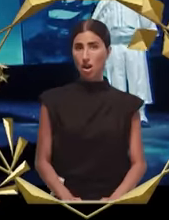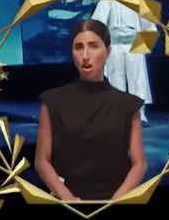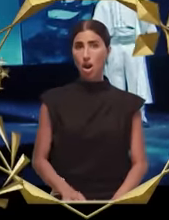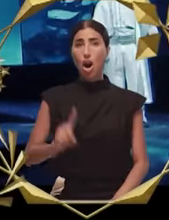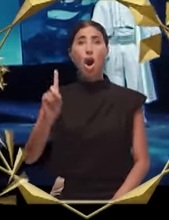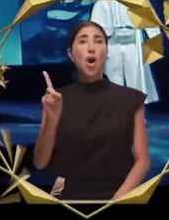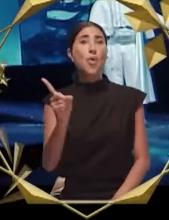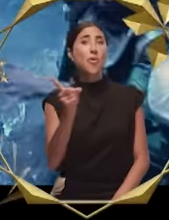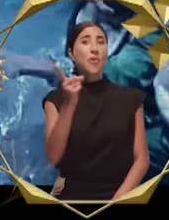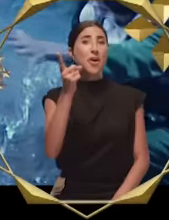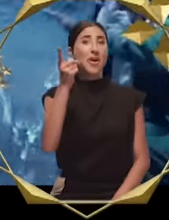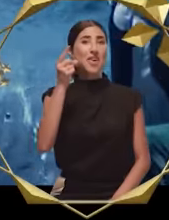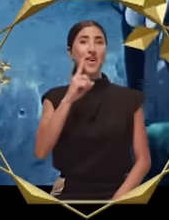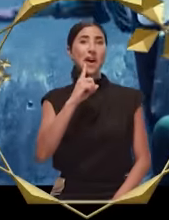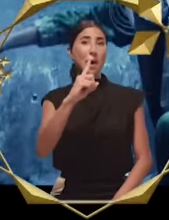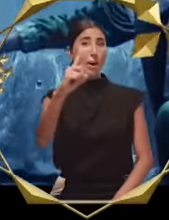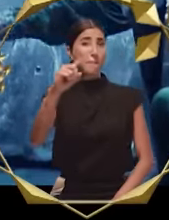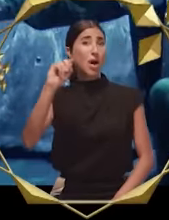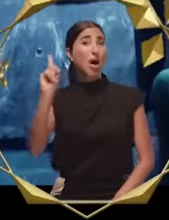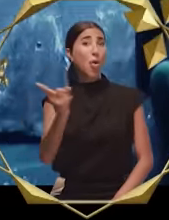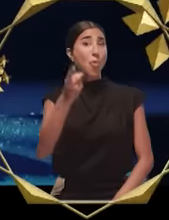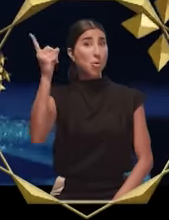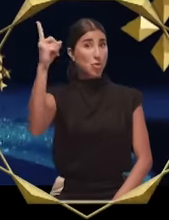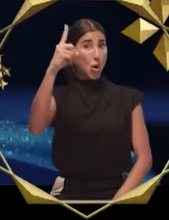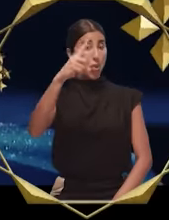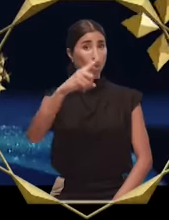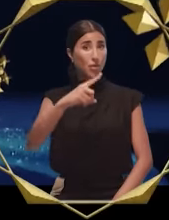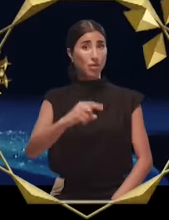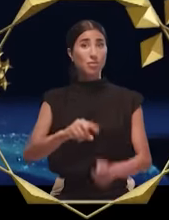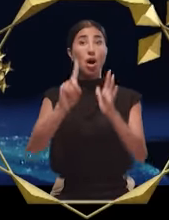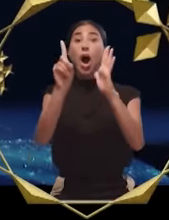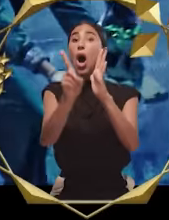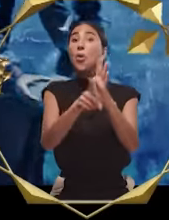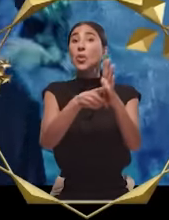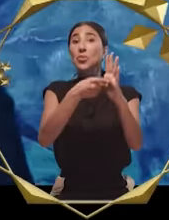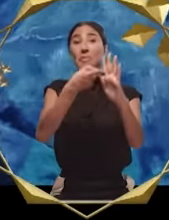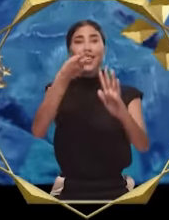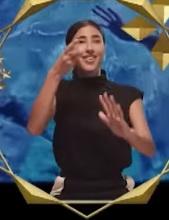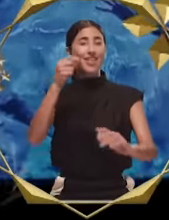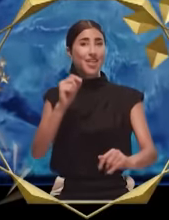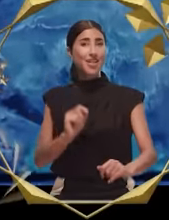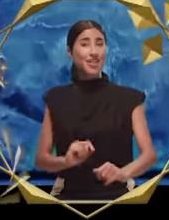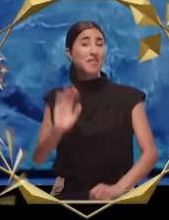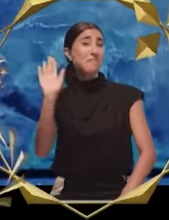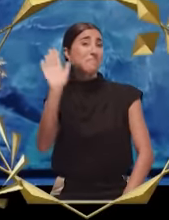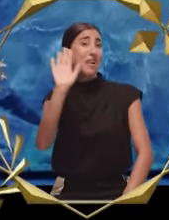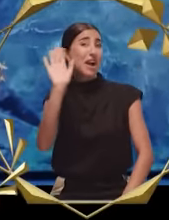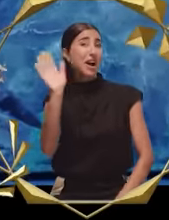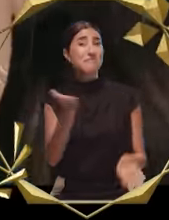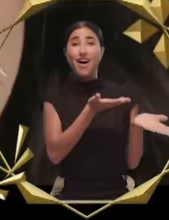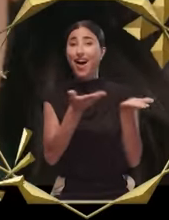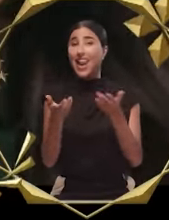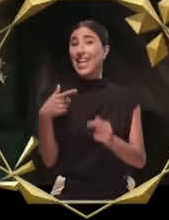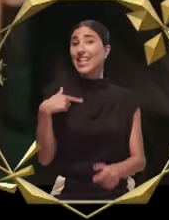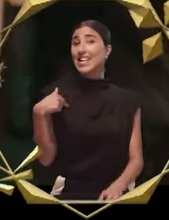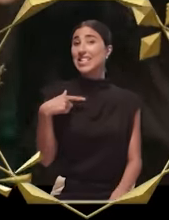السحرة أول عام أول يوم أول مرة.